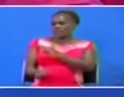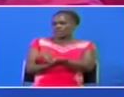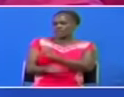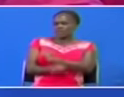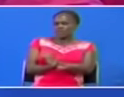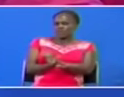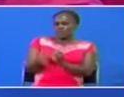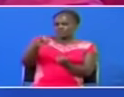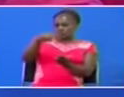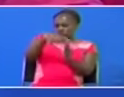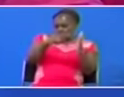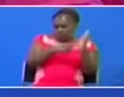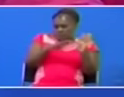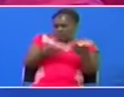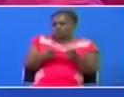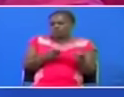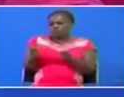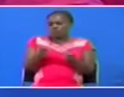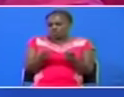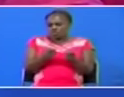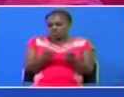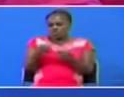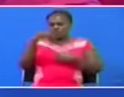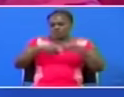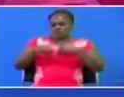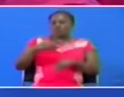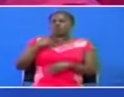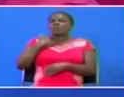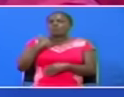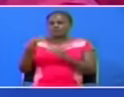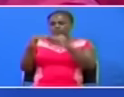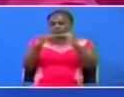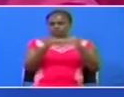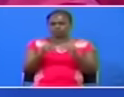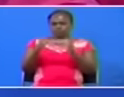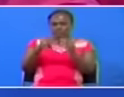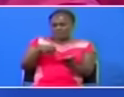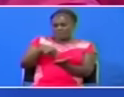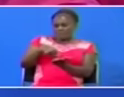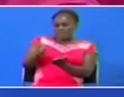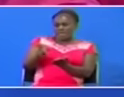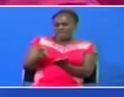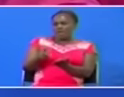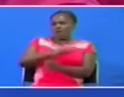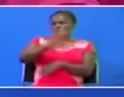mikakati aliyoweka kupigana na ufisadi. Sosion aidha ametaka kusawazishwa kwa mishahara ya wafanyikazi wa